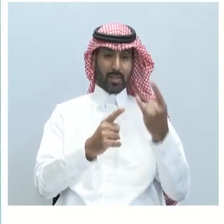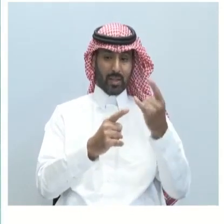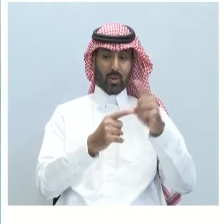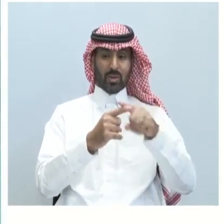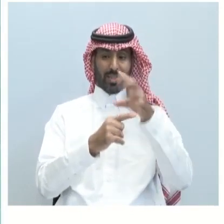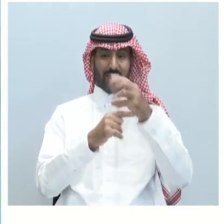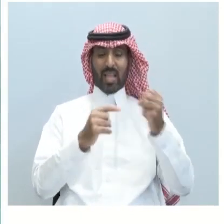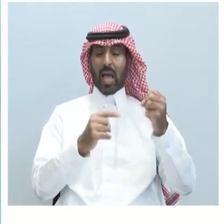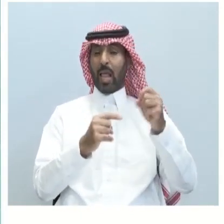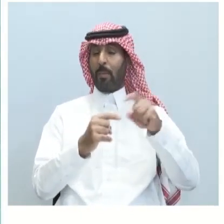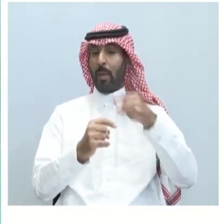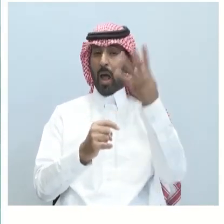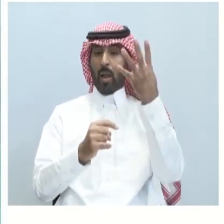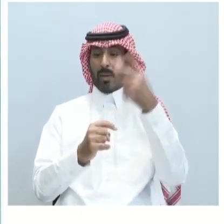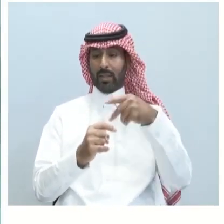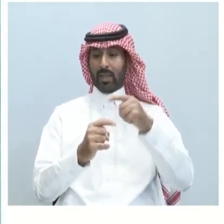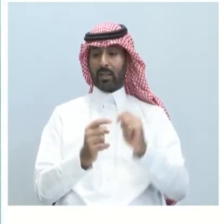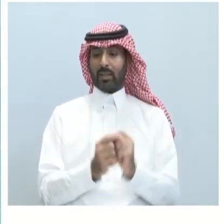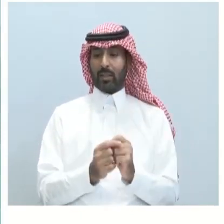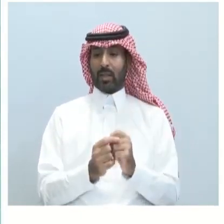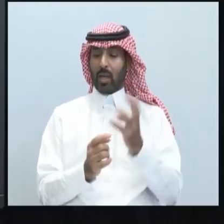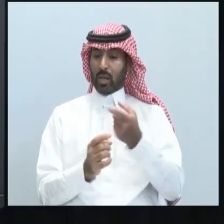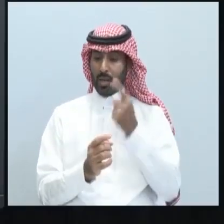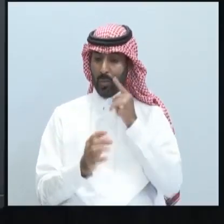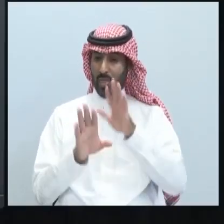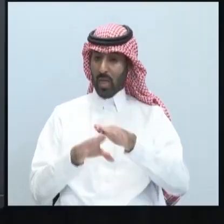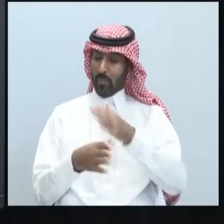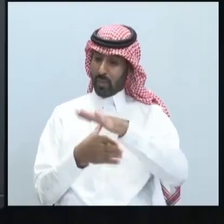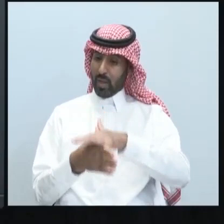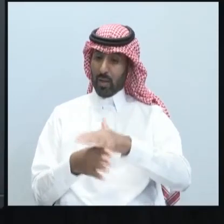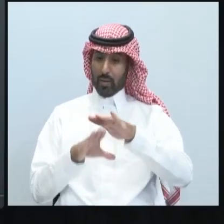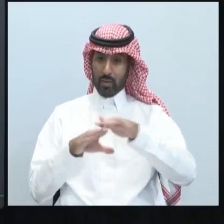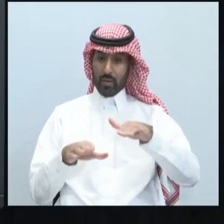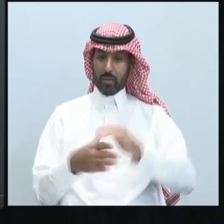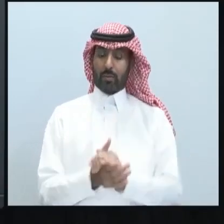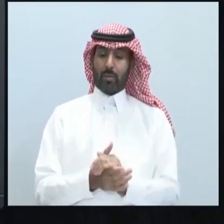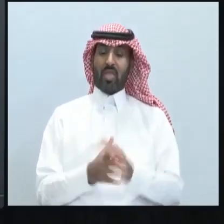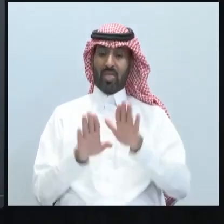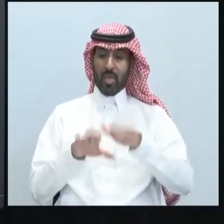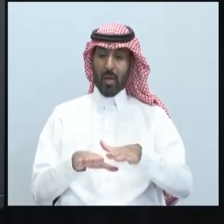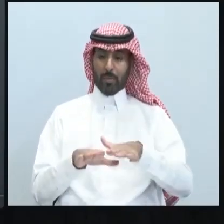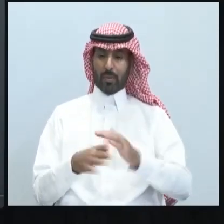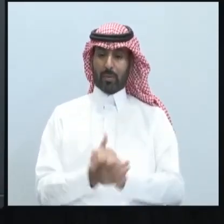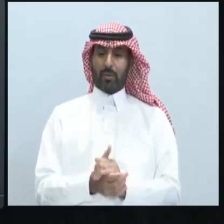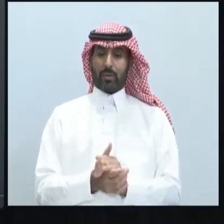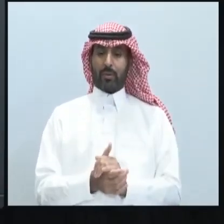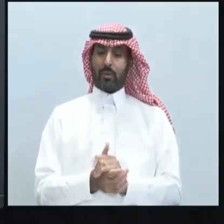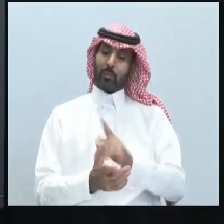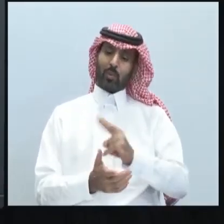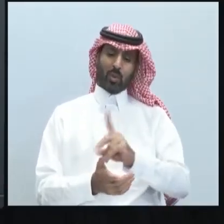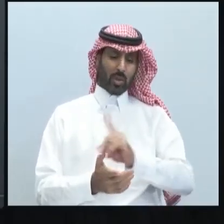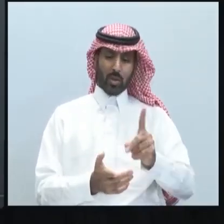14 اذا الكي دبليو قيمه ثابته كذا ايش قال لك هنا ثابت تاين